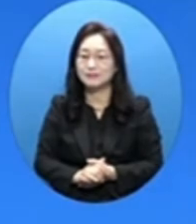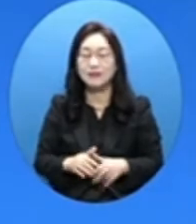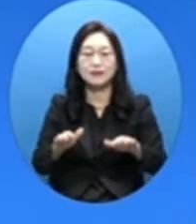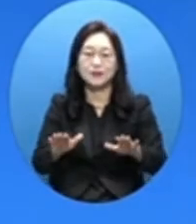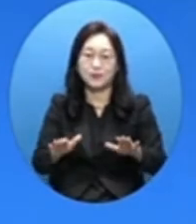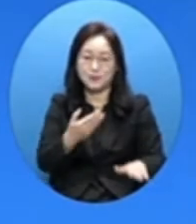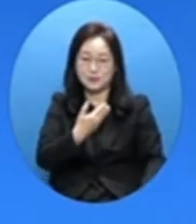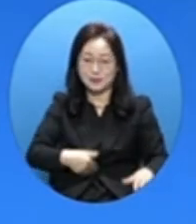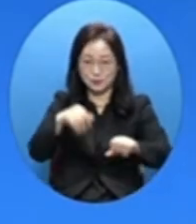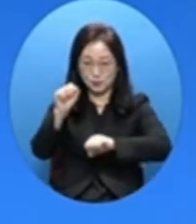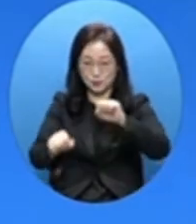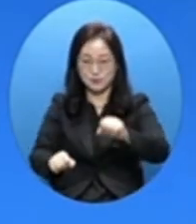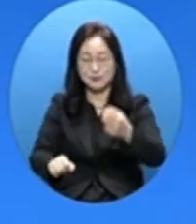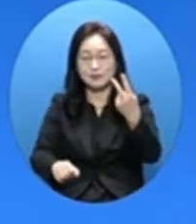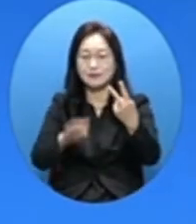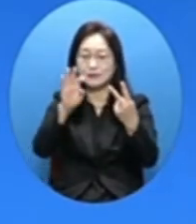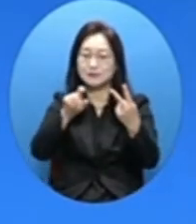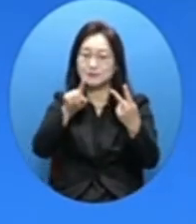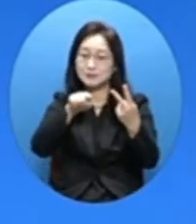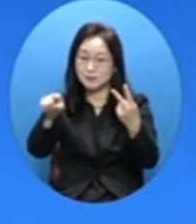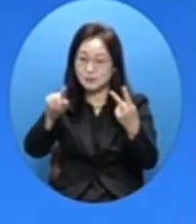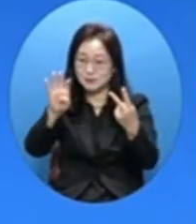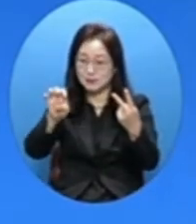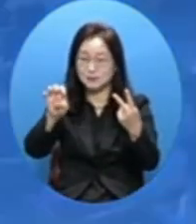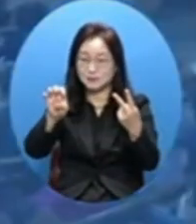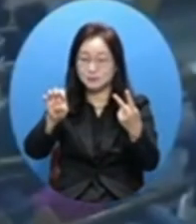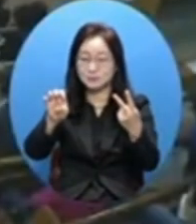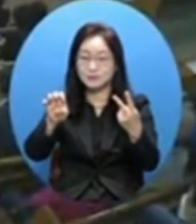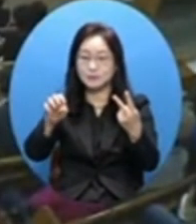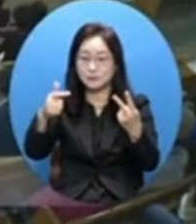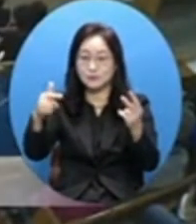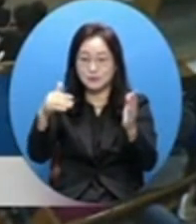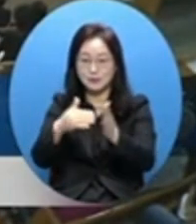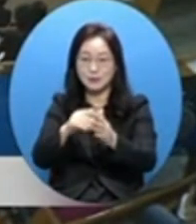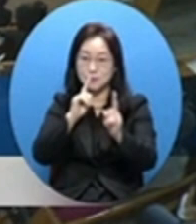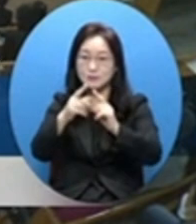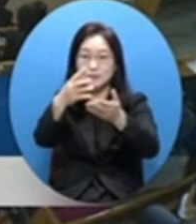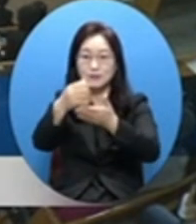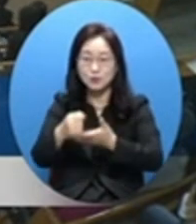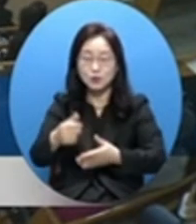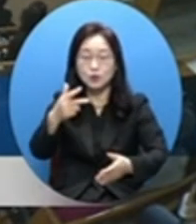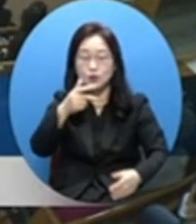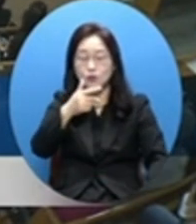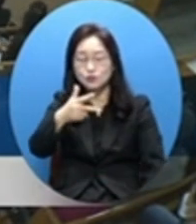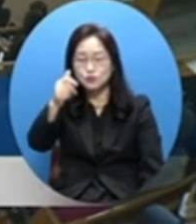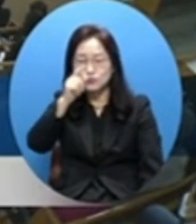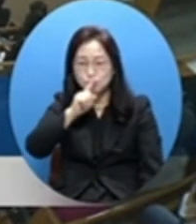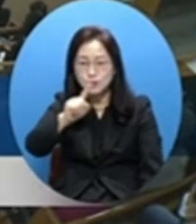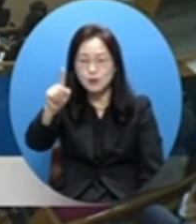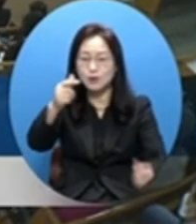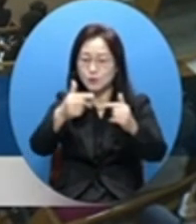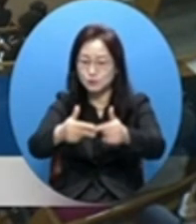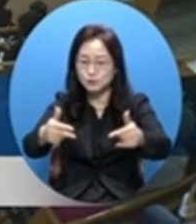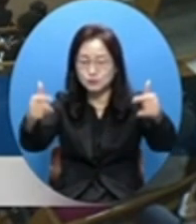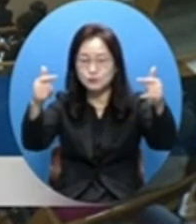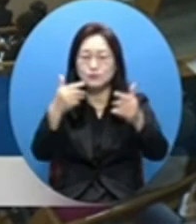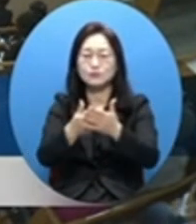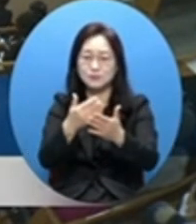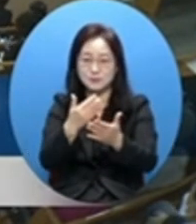오늘 사도행전 2장 41절로 41절 40절 말씀 갖고 가지고 주여 부흥을